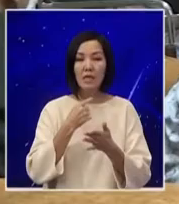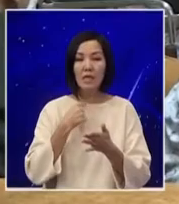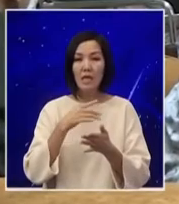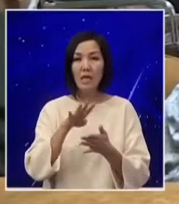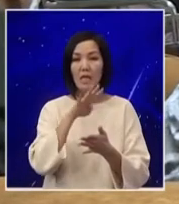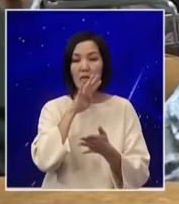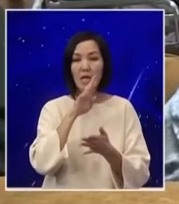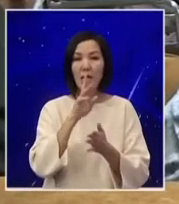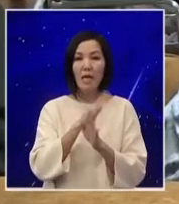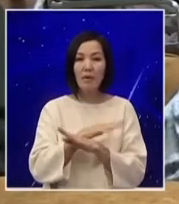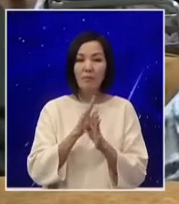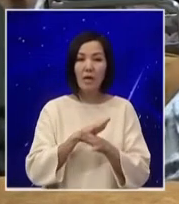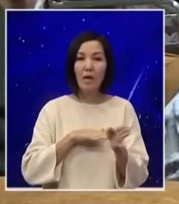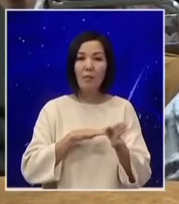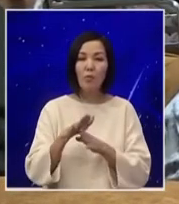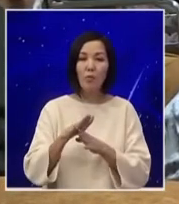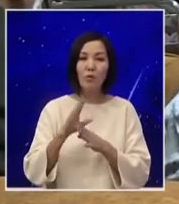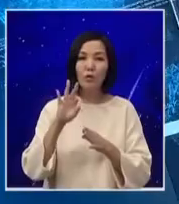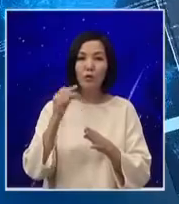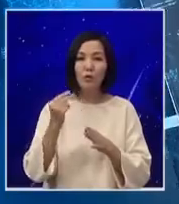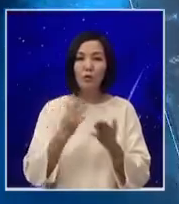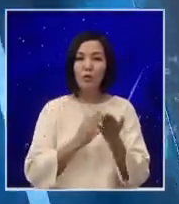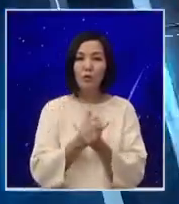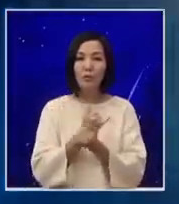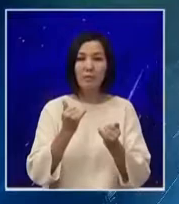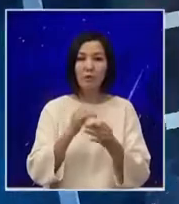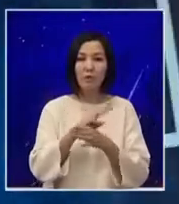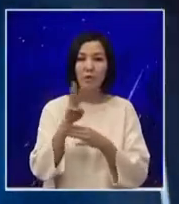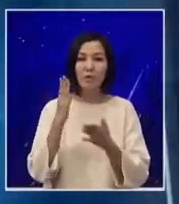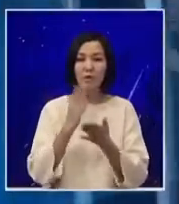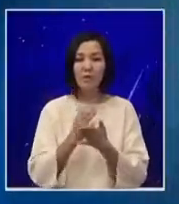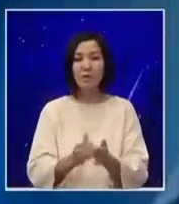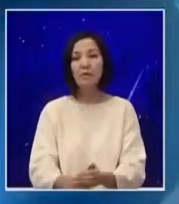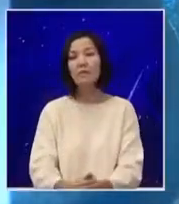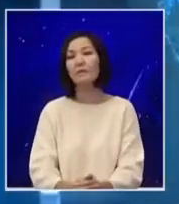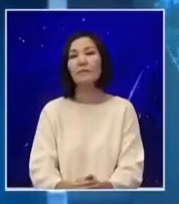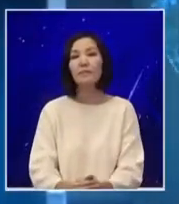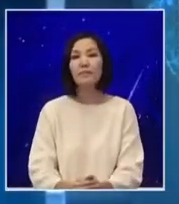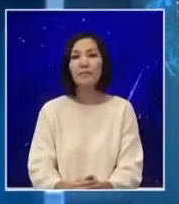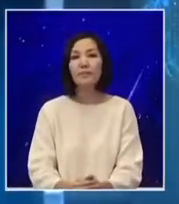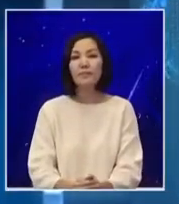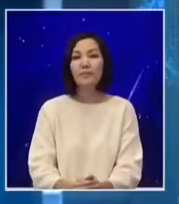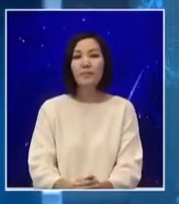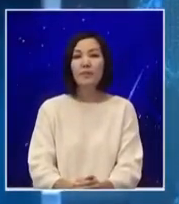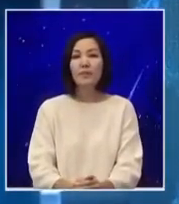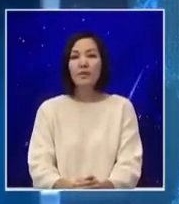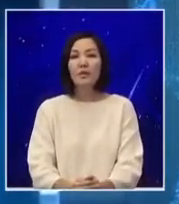оказывается полный спектр соцобеспечения гульнар мустафаев курманбаев телеканал жетысу